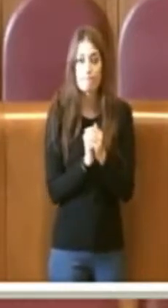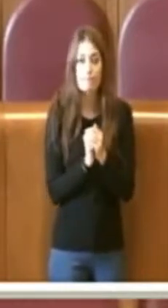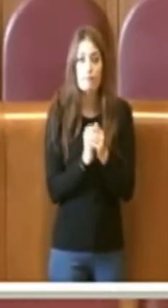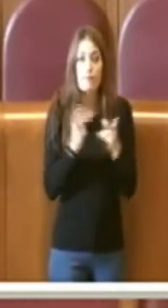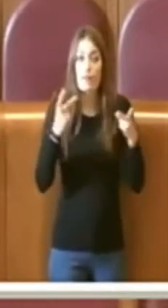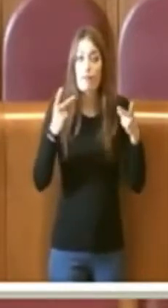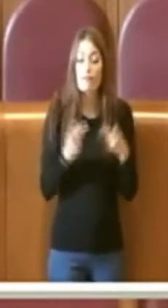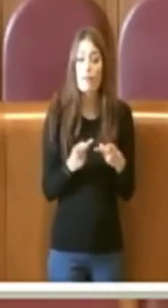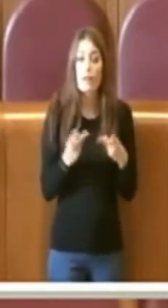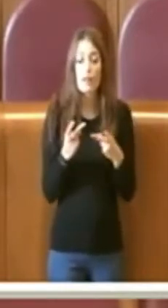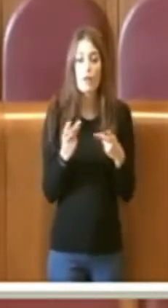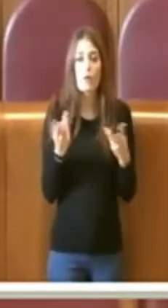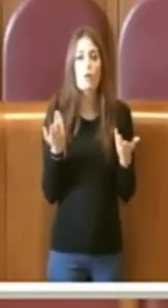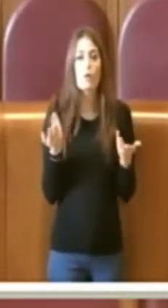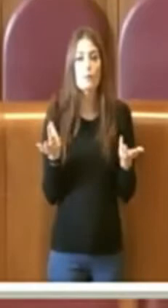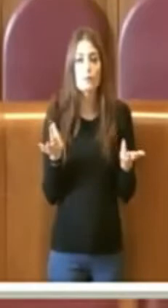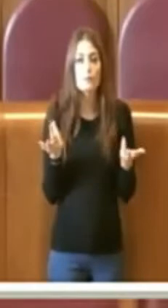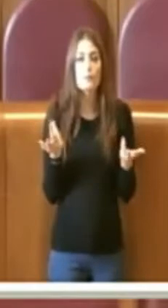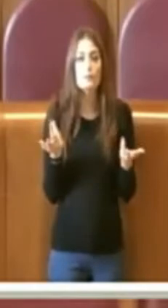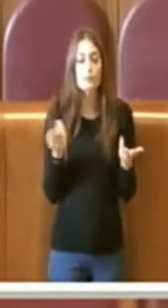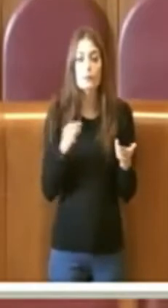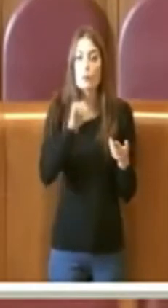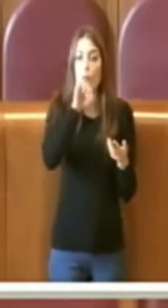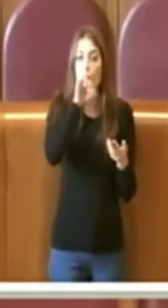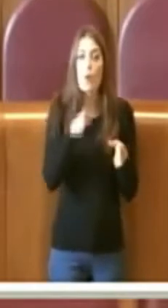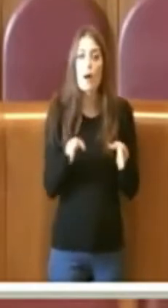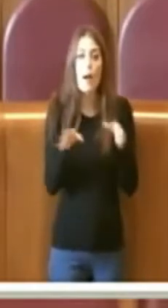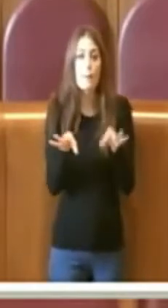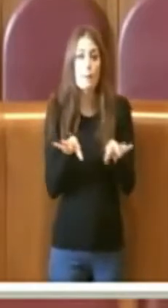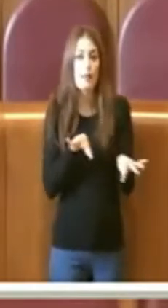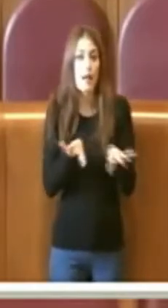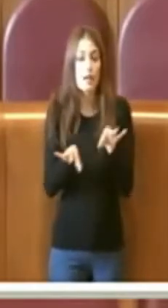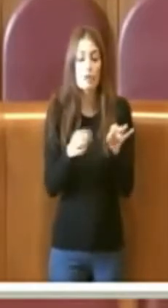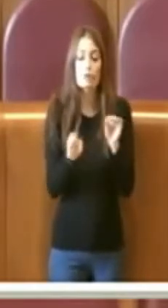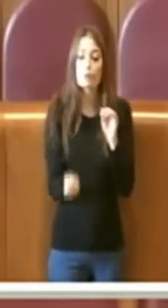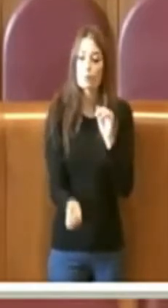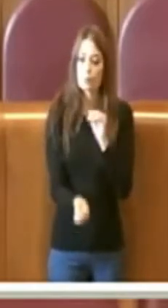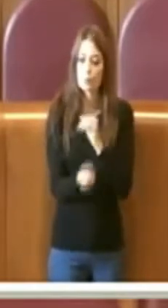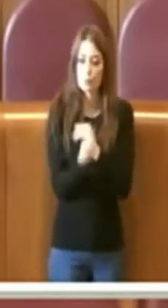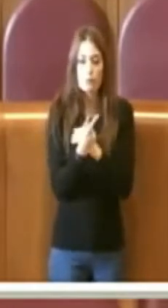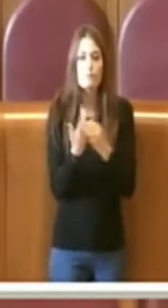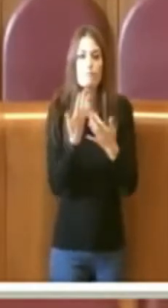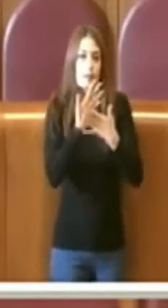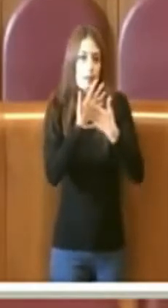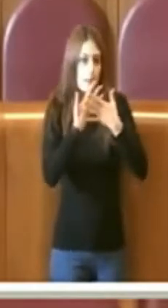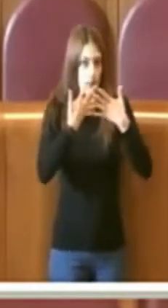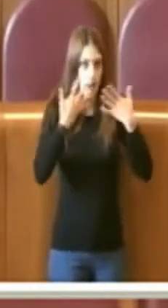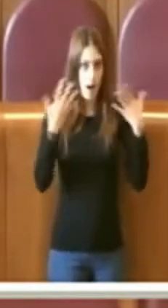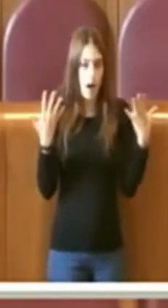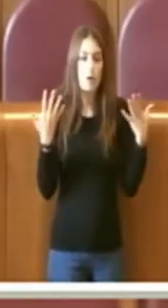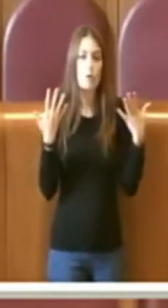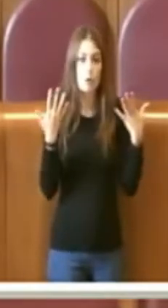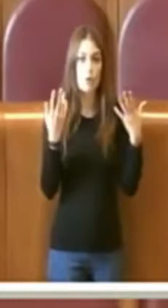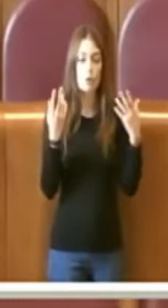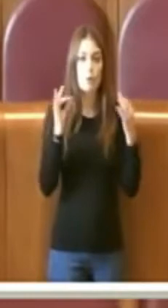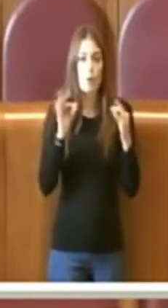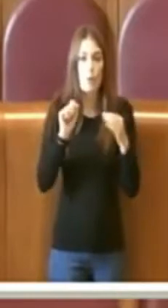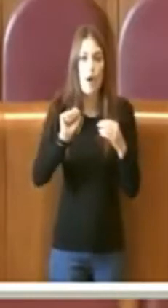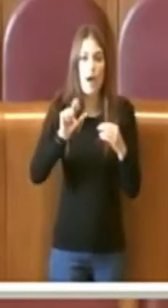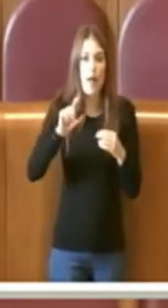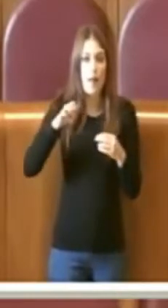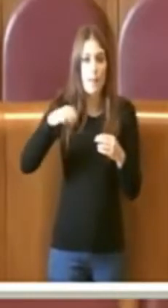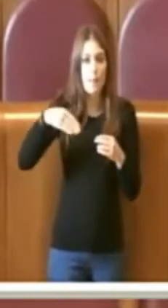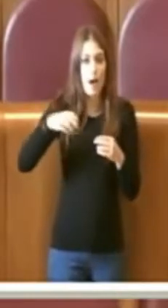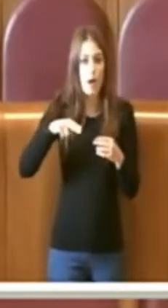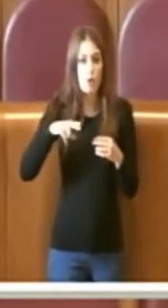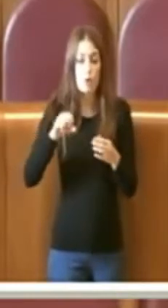è che proprio grazie alla cabina di regia è emerso con chiarezza come di fatto Le Manno sul